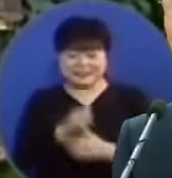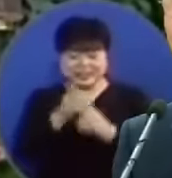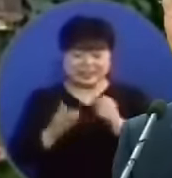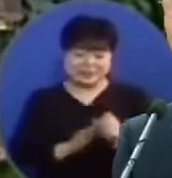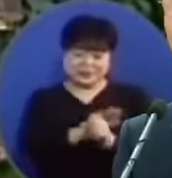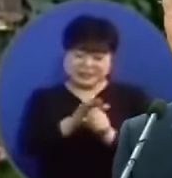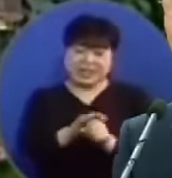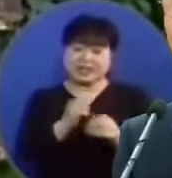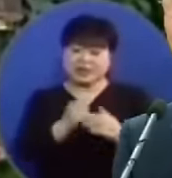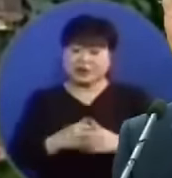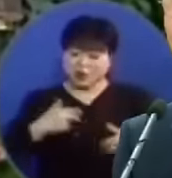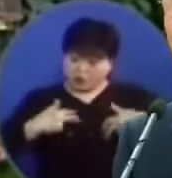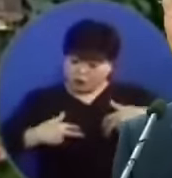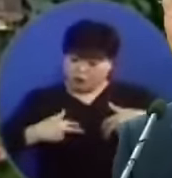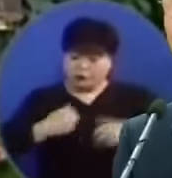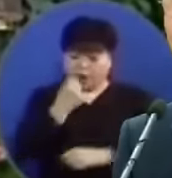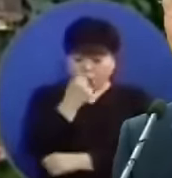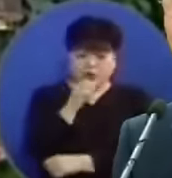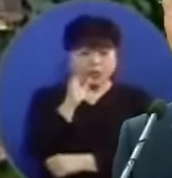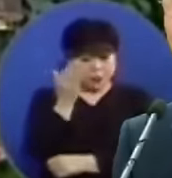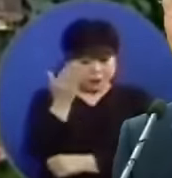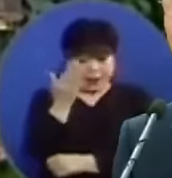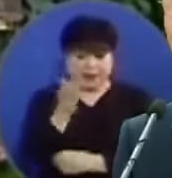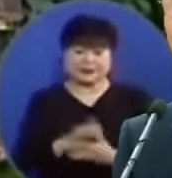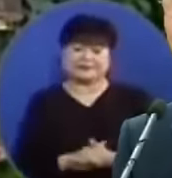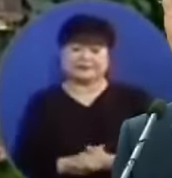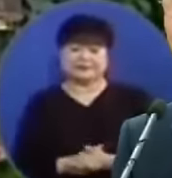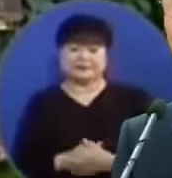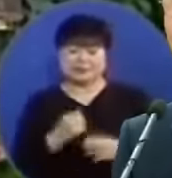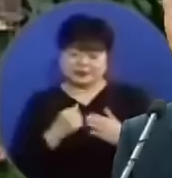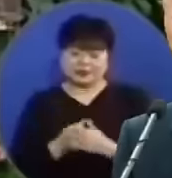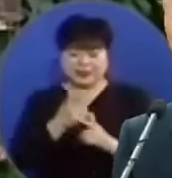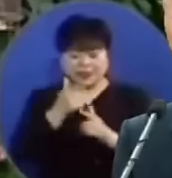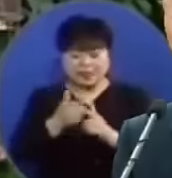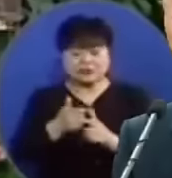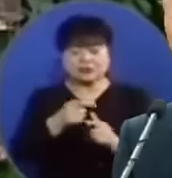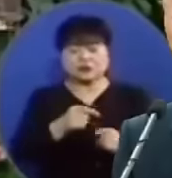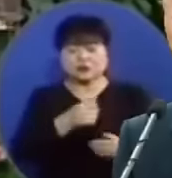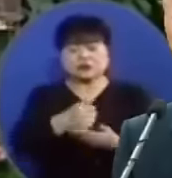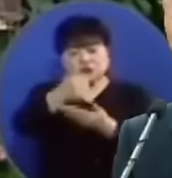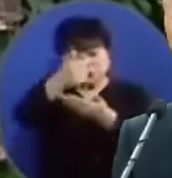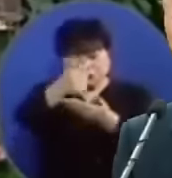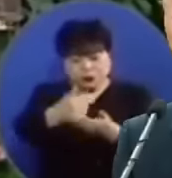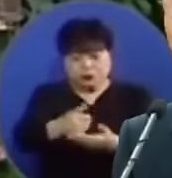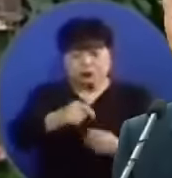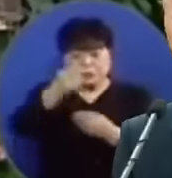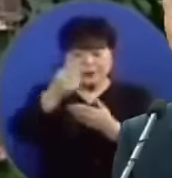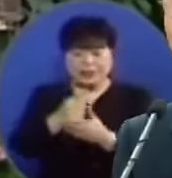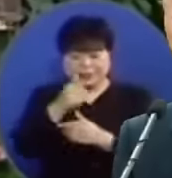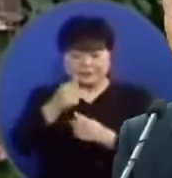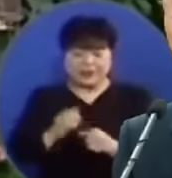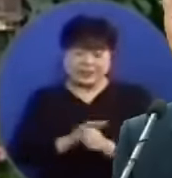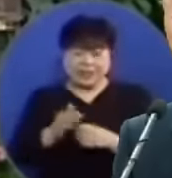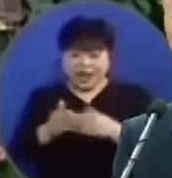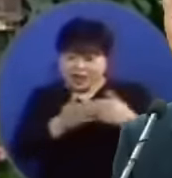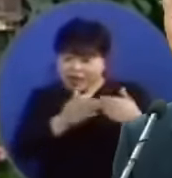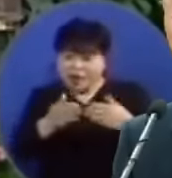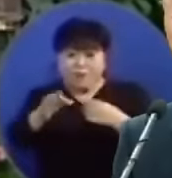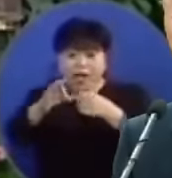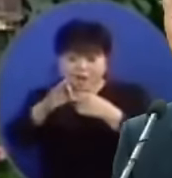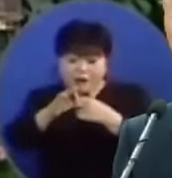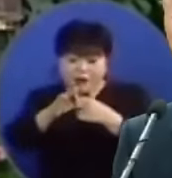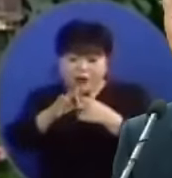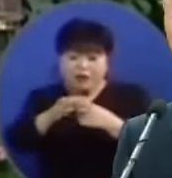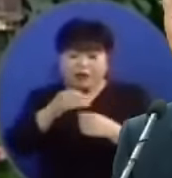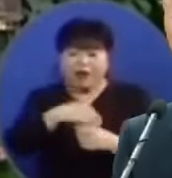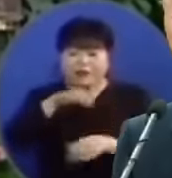하나님은 사랑이시고 기쁨의 원천이십니다. 그러므로 우리가 예수님을 구주로 모시고 구원을 받아 하나님의 사랑을 체험하면